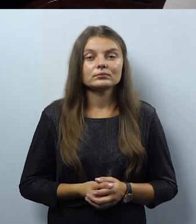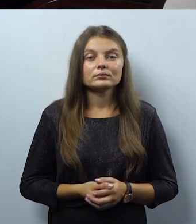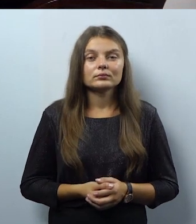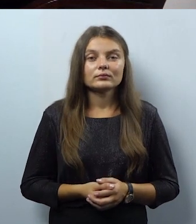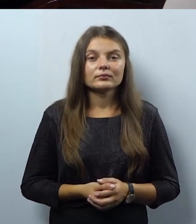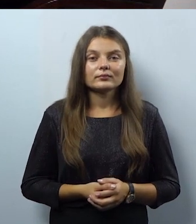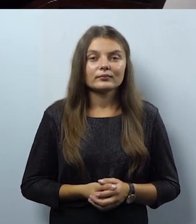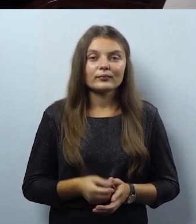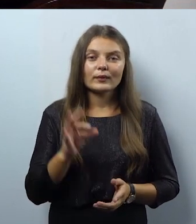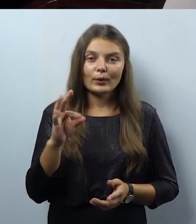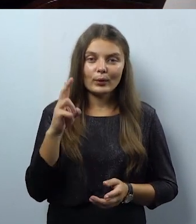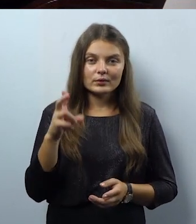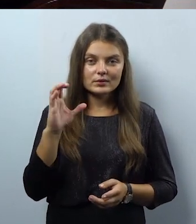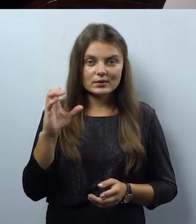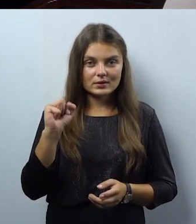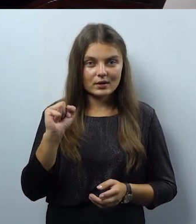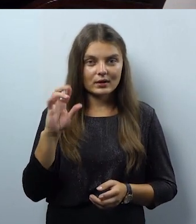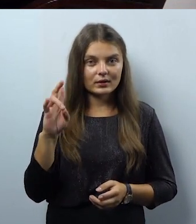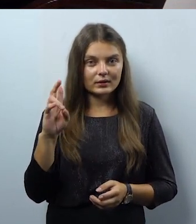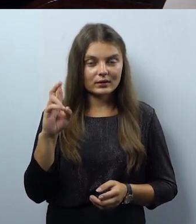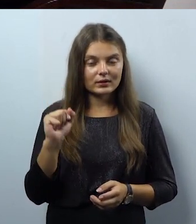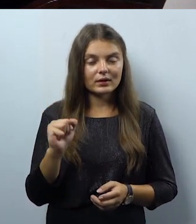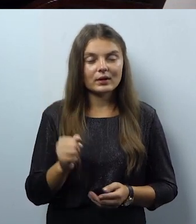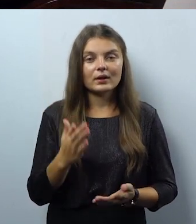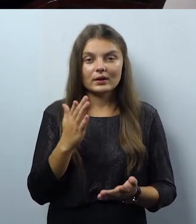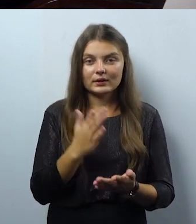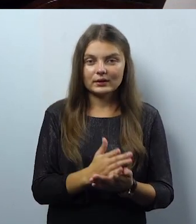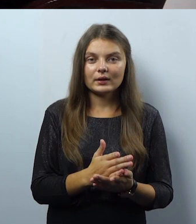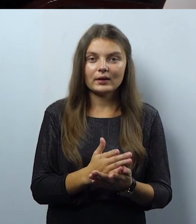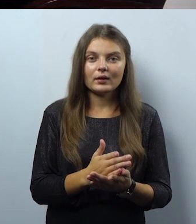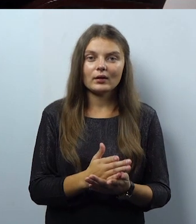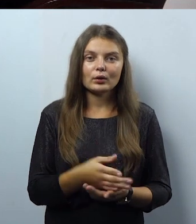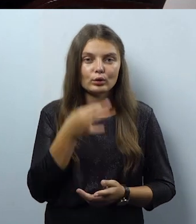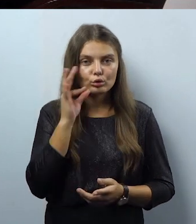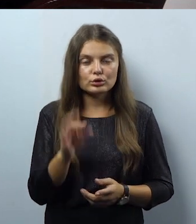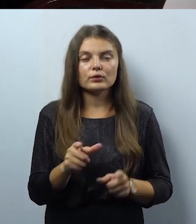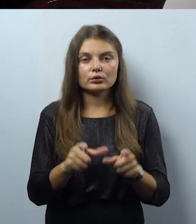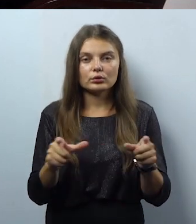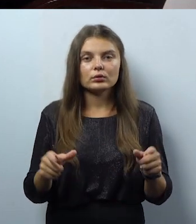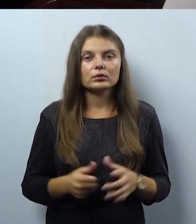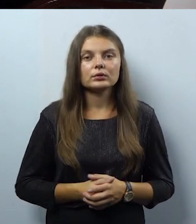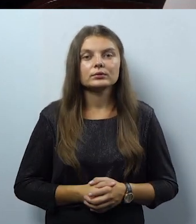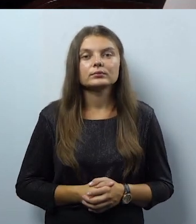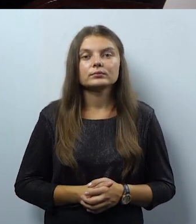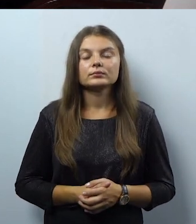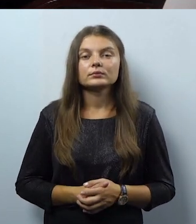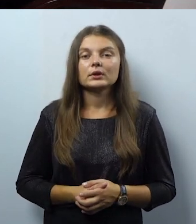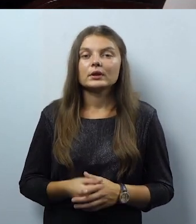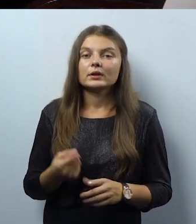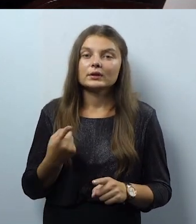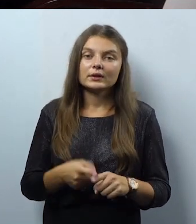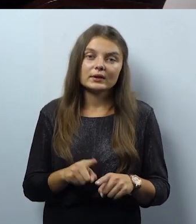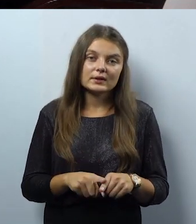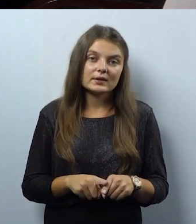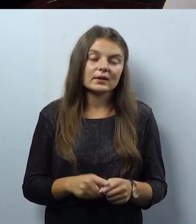Оксана стала вже фаховим менеджером. У нас лікар стала управлінцем менеджером. І це очевидний факт. І це її